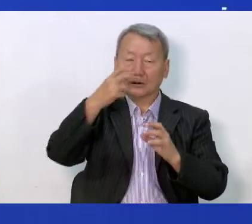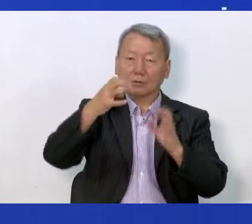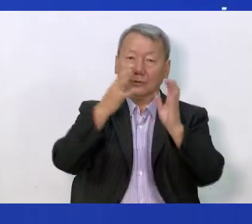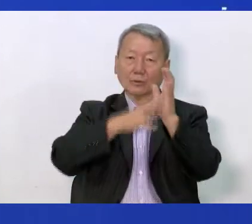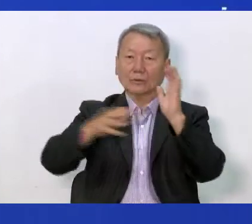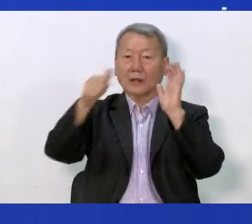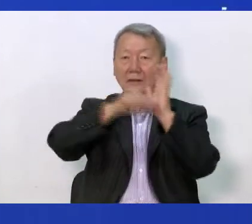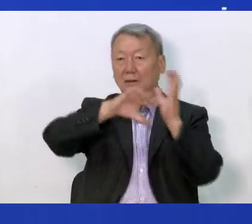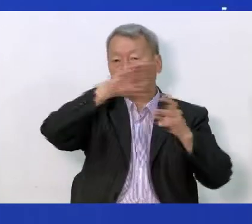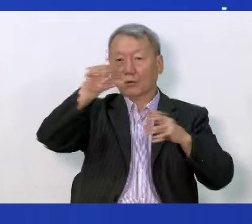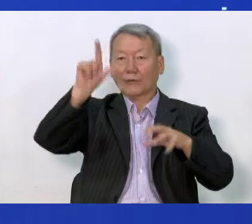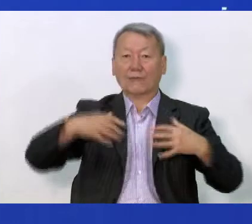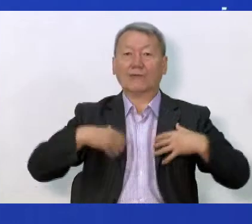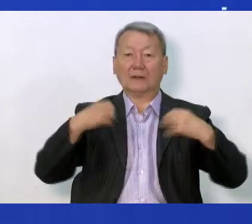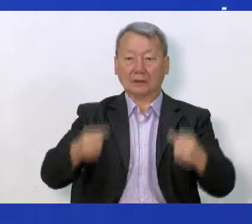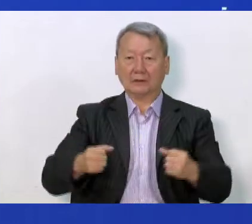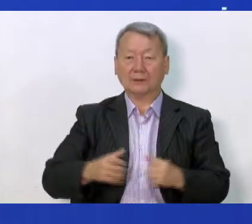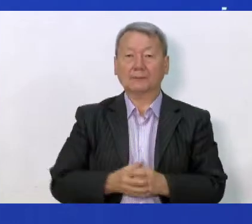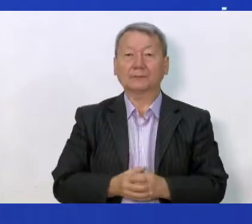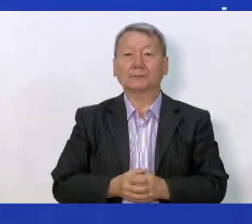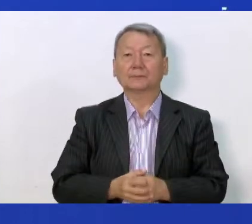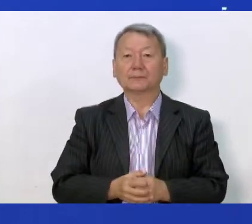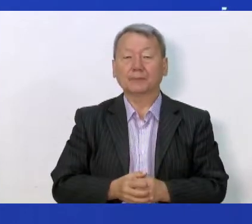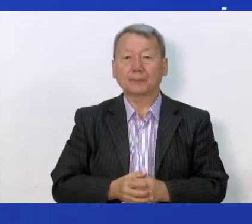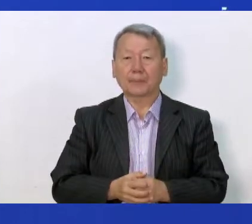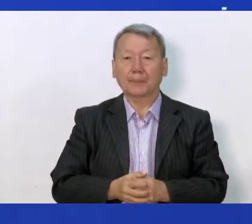22296 бейтапты түздү.